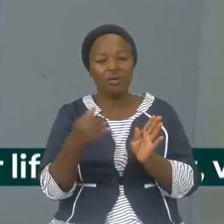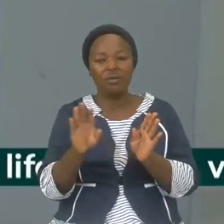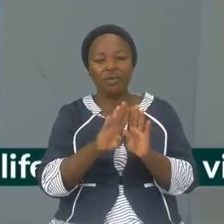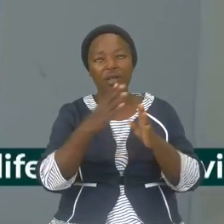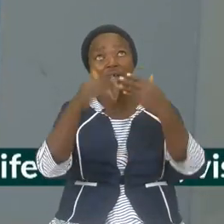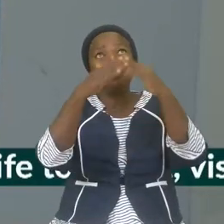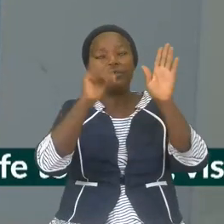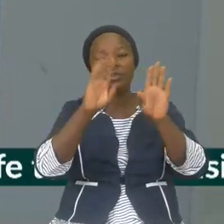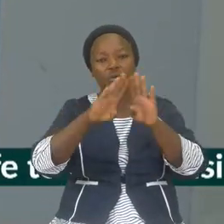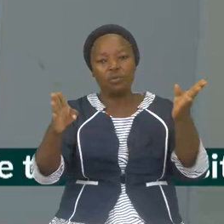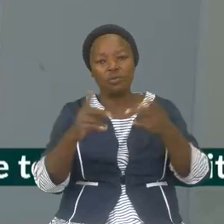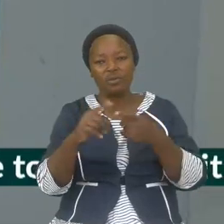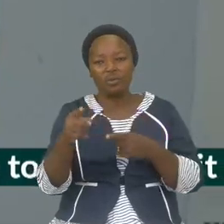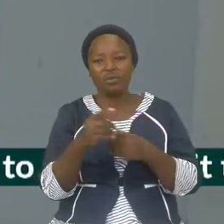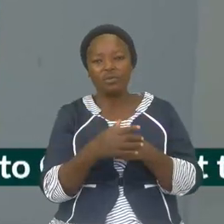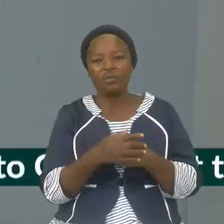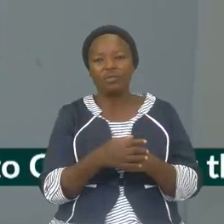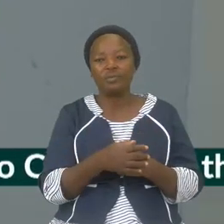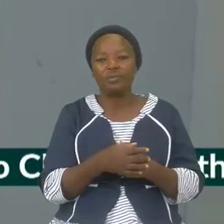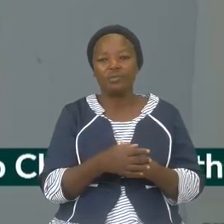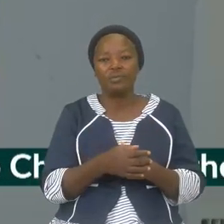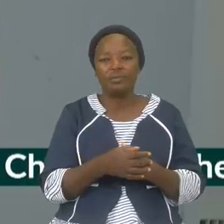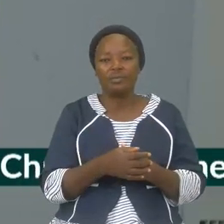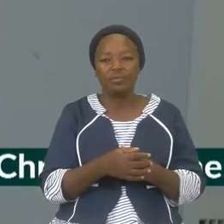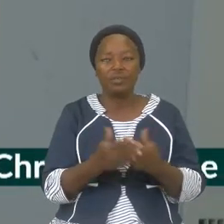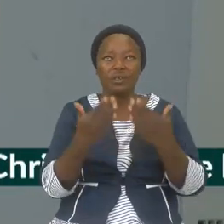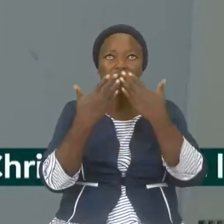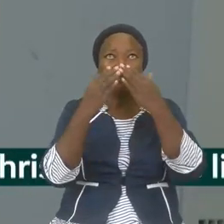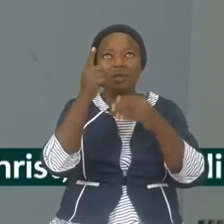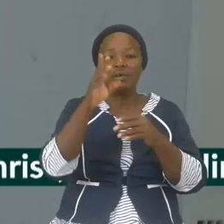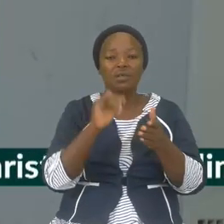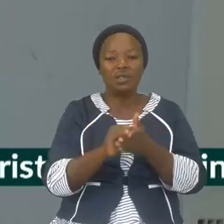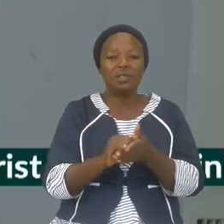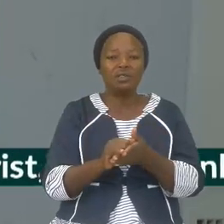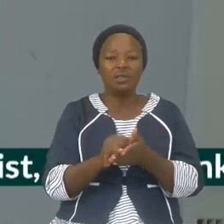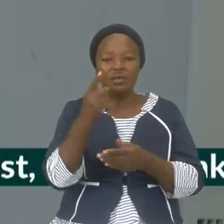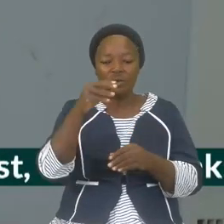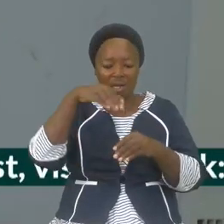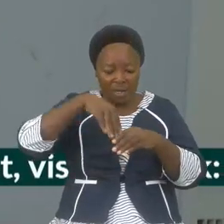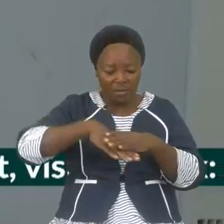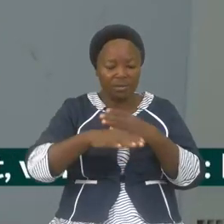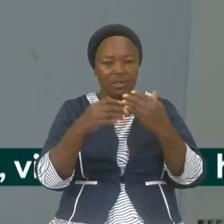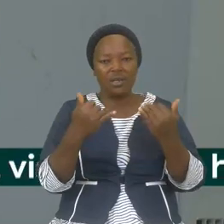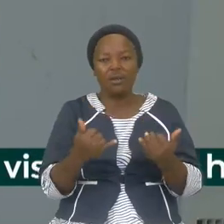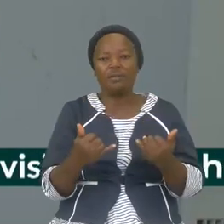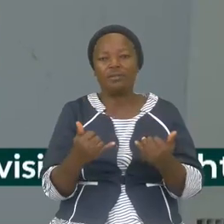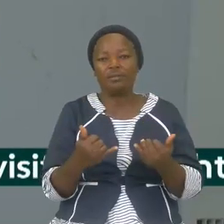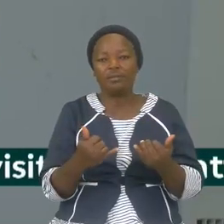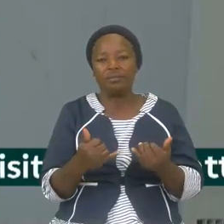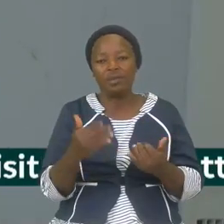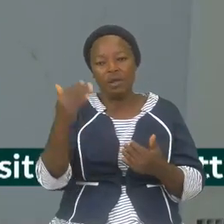Sois le bienvenu. La porte du ciel est ouverte pour vous. Dieu merci, vous êtes entré maintenant.